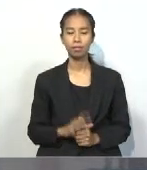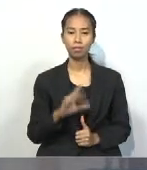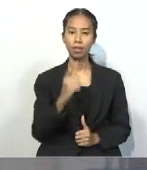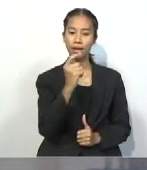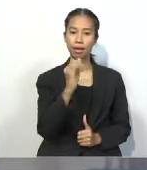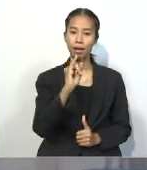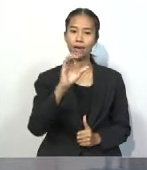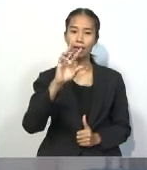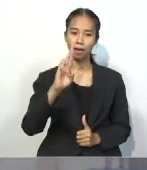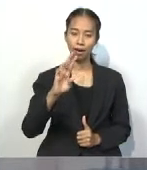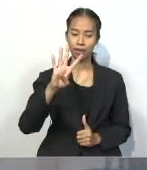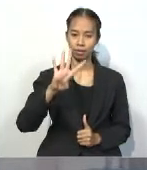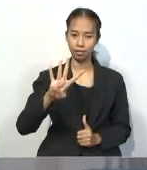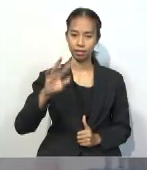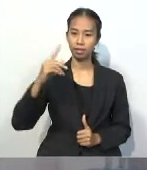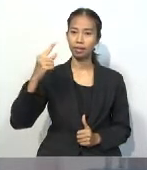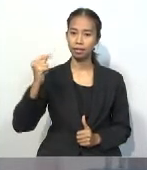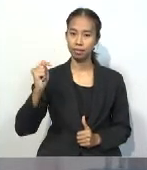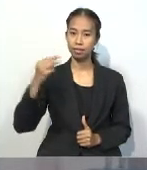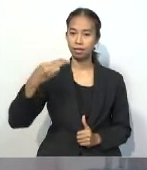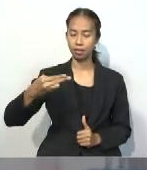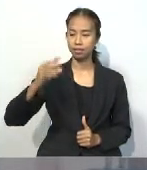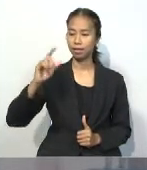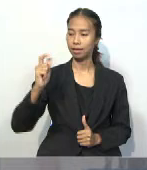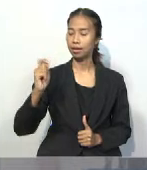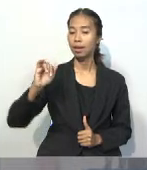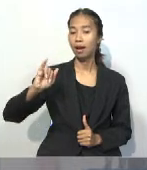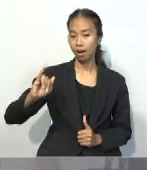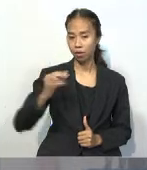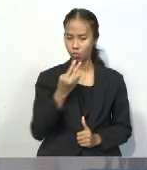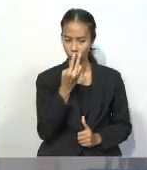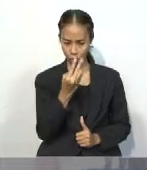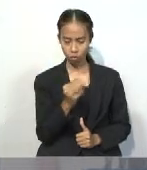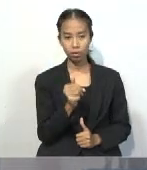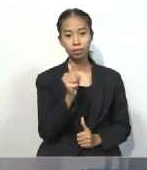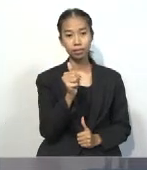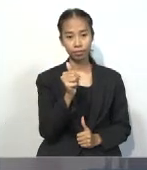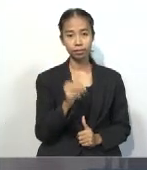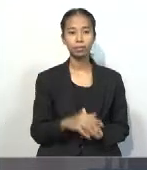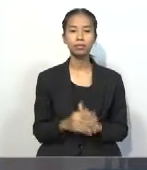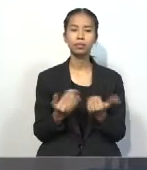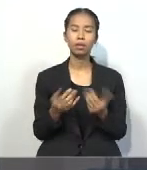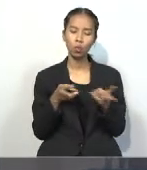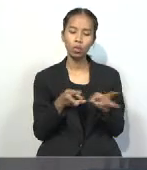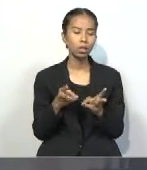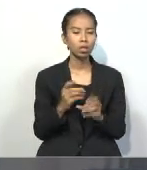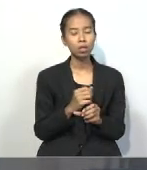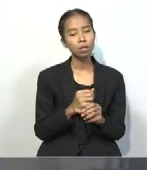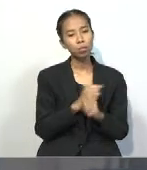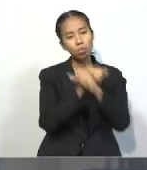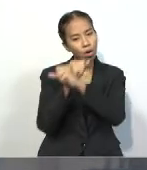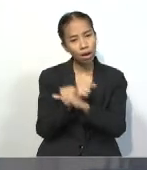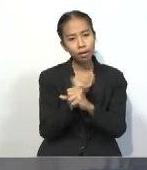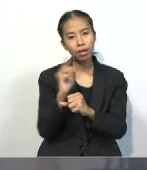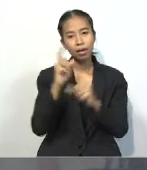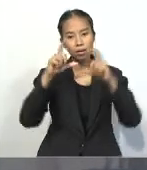Air4 Thai นะคะ AIR4 แล้วก็ THAI4 Thai เข้าไปดูได้ส่วนเรื่องของการปฏิบัติตัวก็สวม